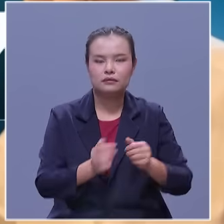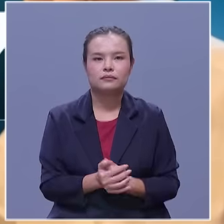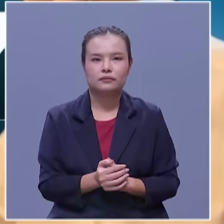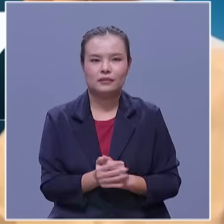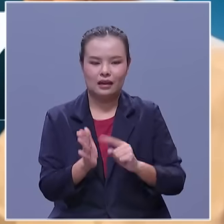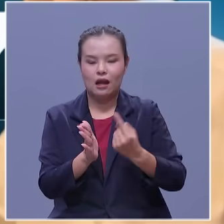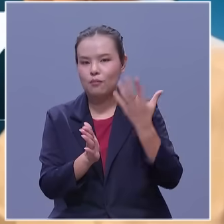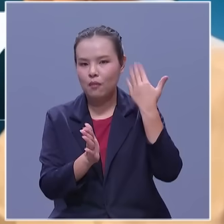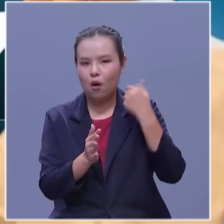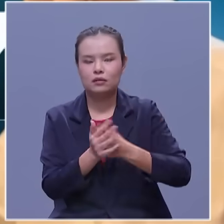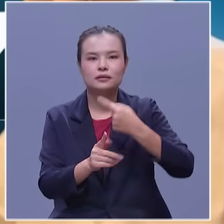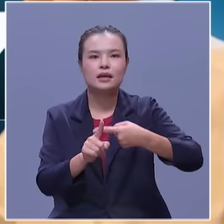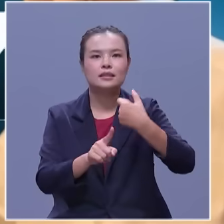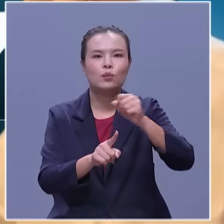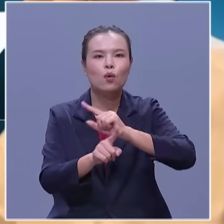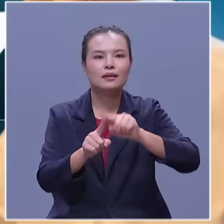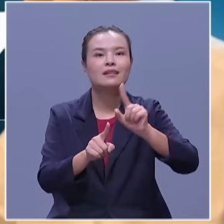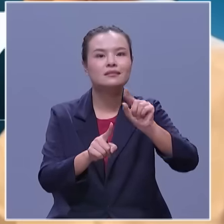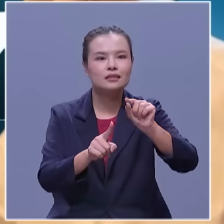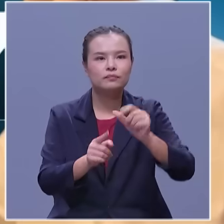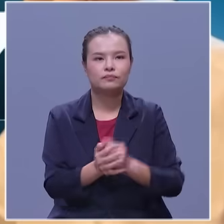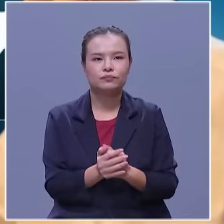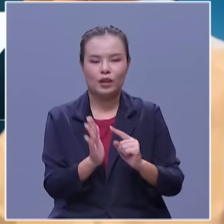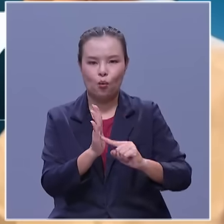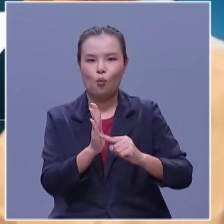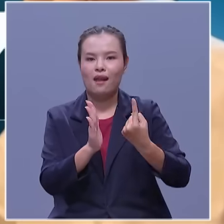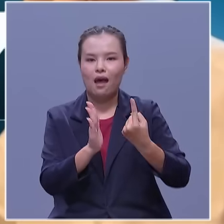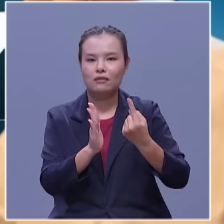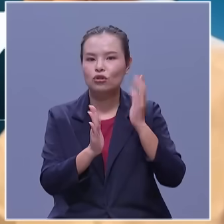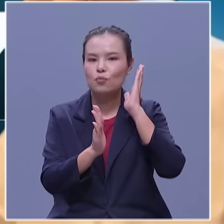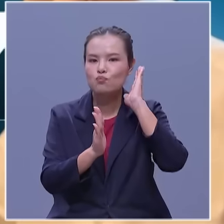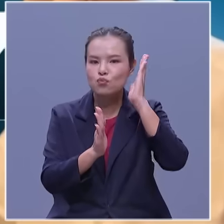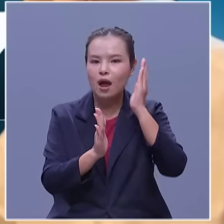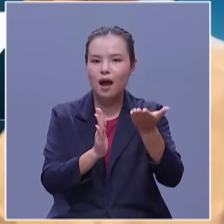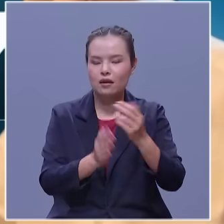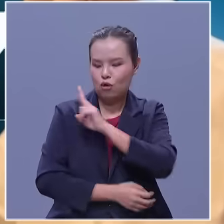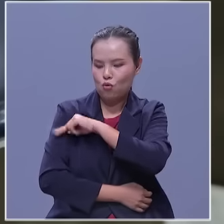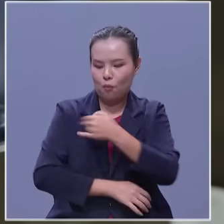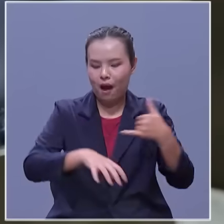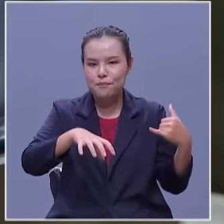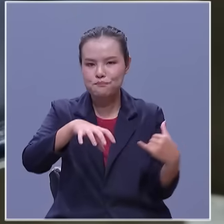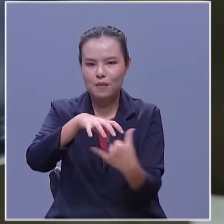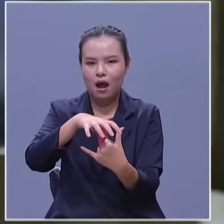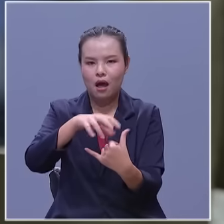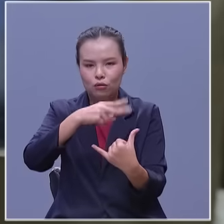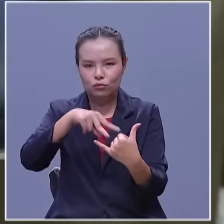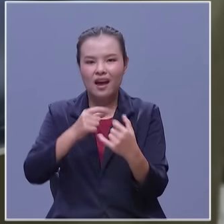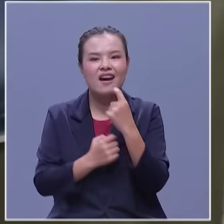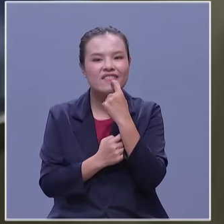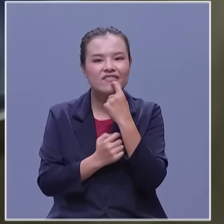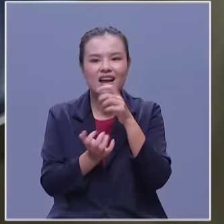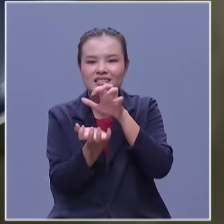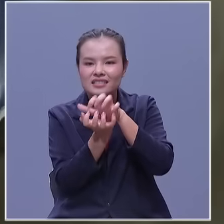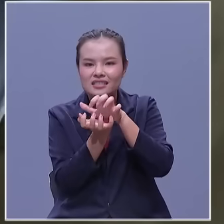เริ่มตั้งแต่วันที่ 20ตุลาคมซึ่งเป็นวันแรกเลยที่เสี่แป้งถูกนำตัวมาที่โรงพยาบาลเพื่อที่จะทำฟัน